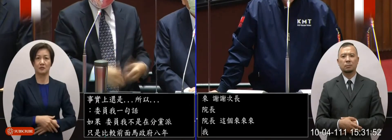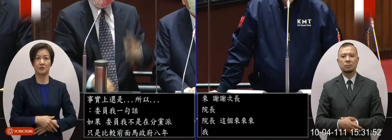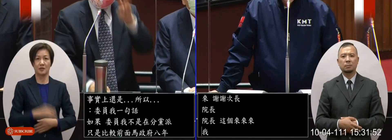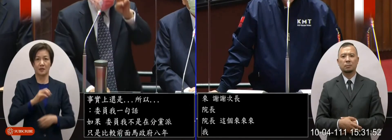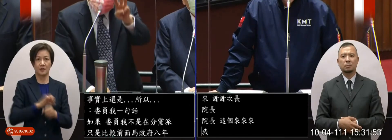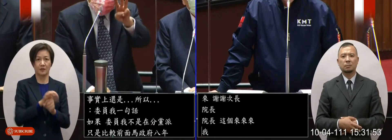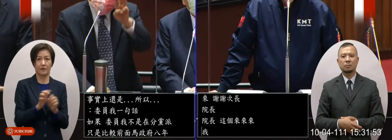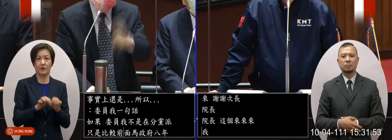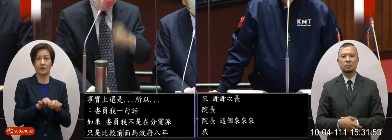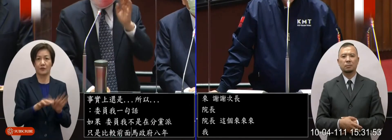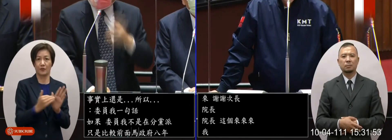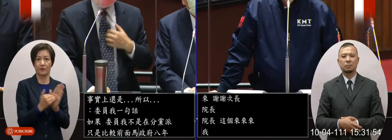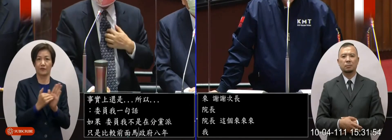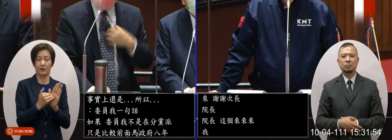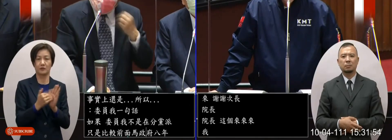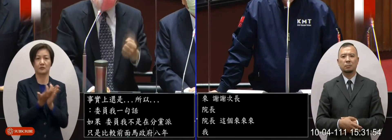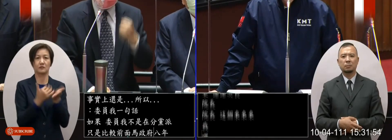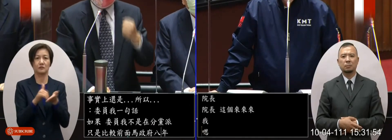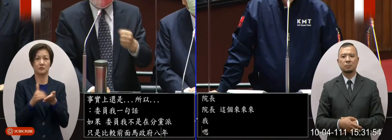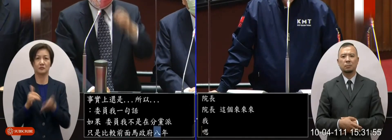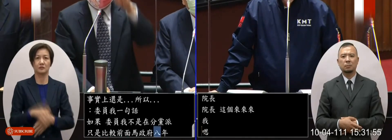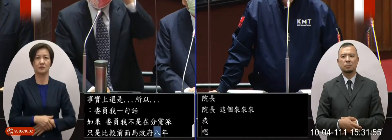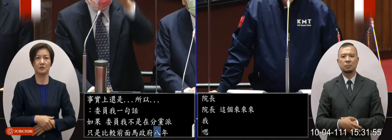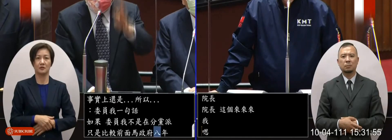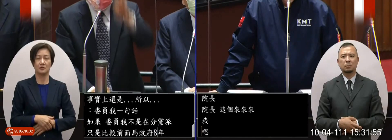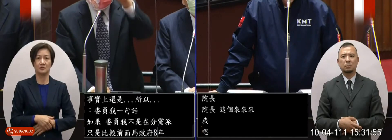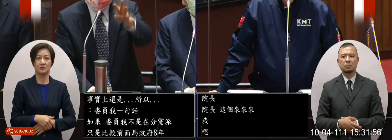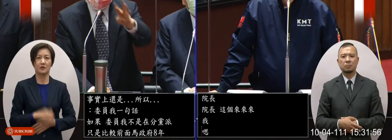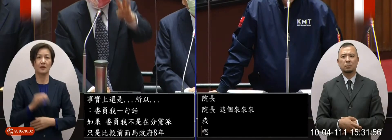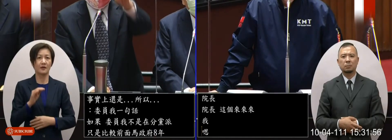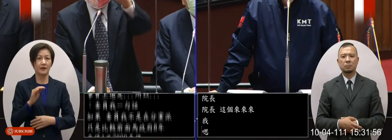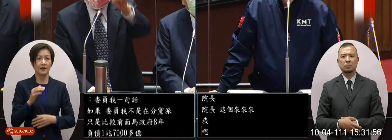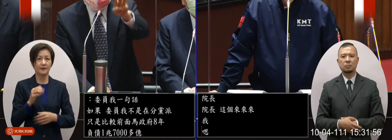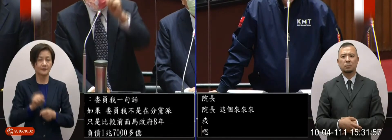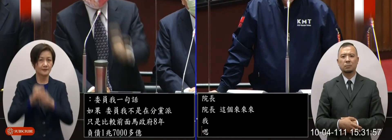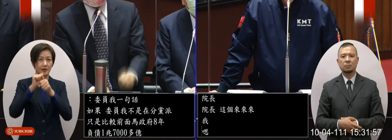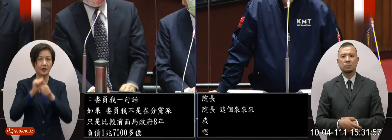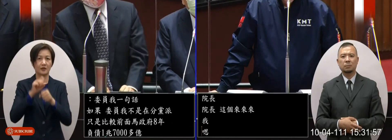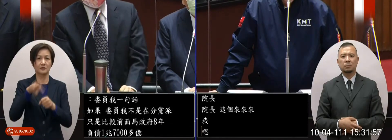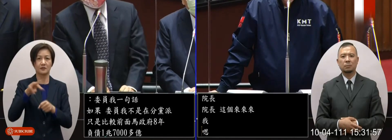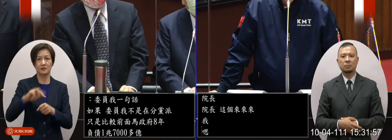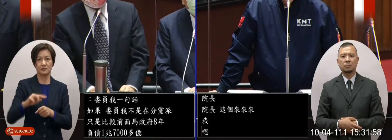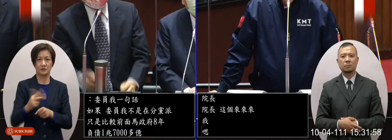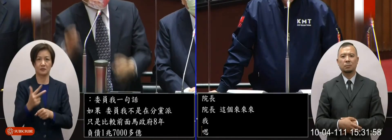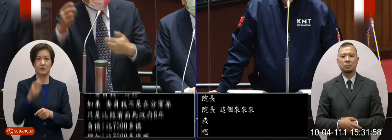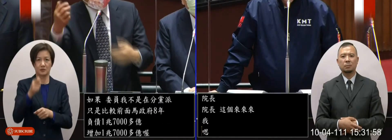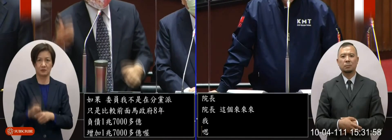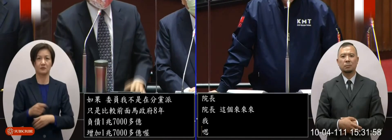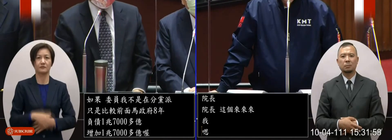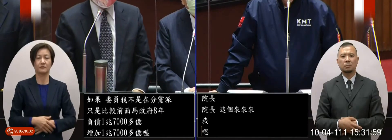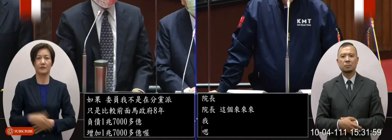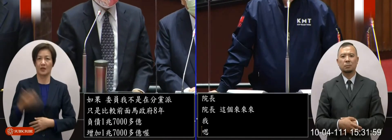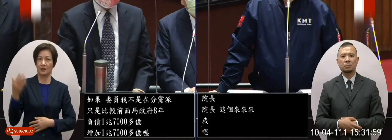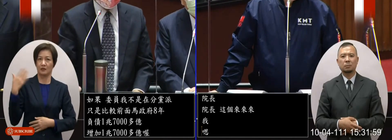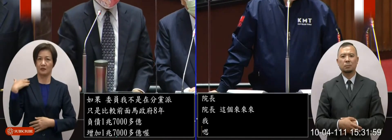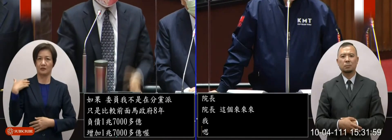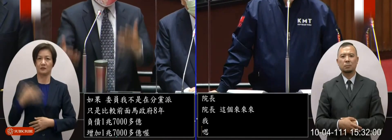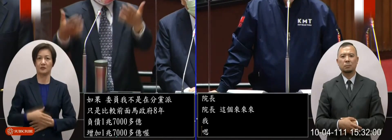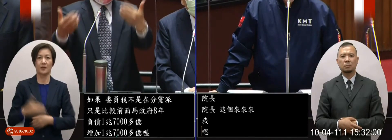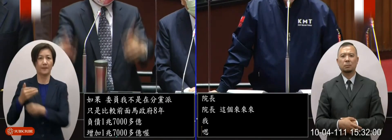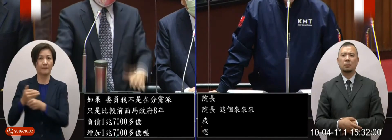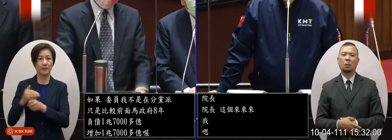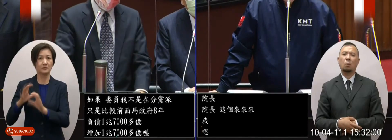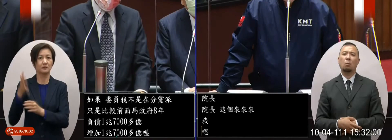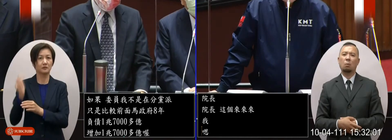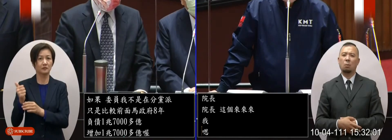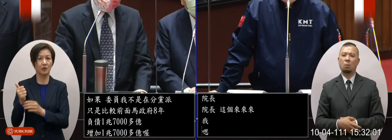算只增加，不能说啊这很好了，但只增加3700亿。所以比起马英政府，哦、你看这